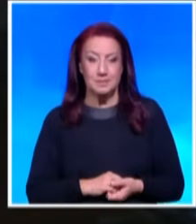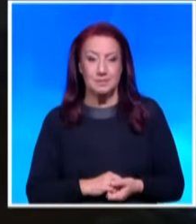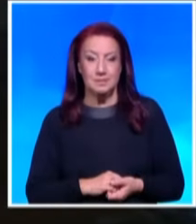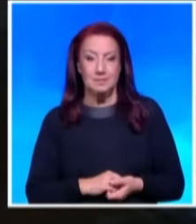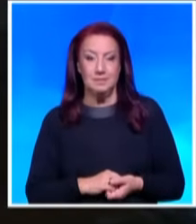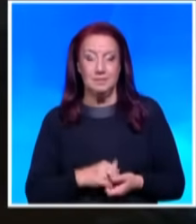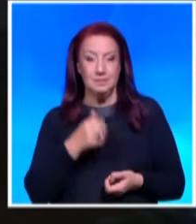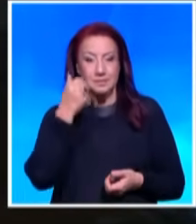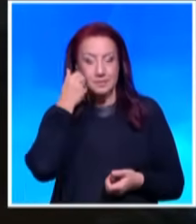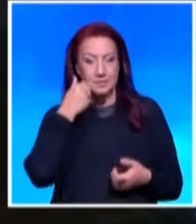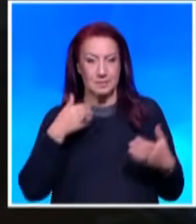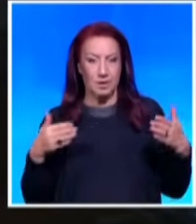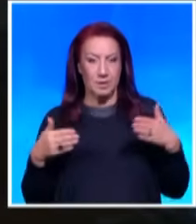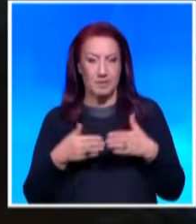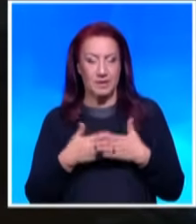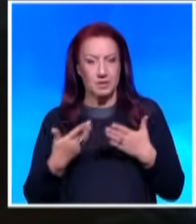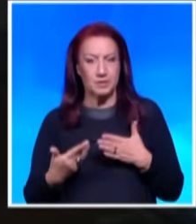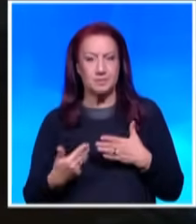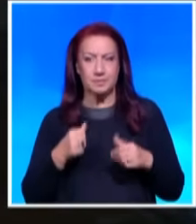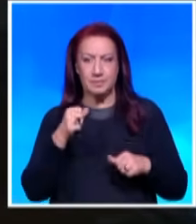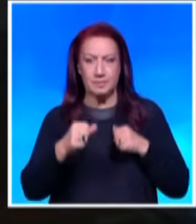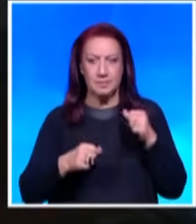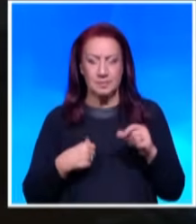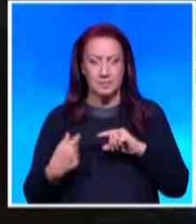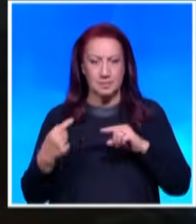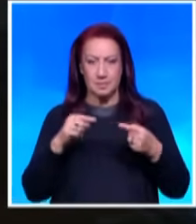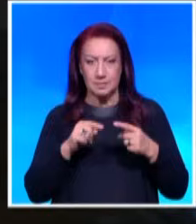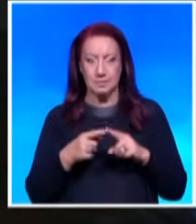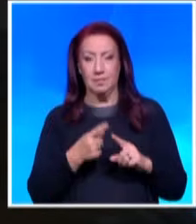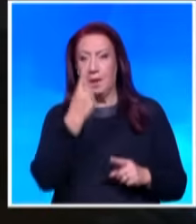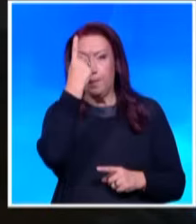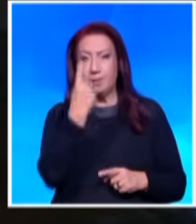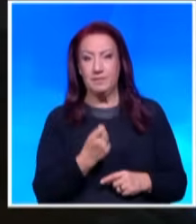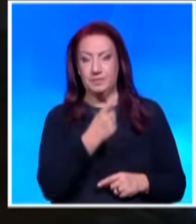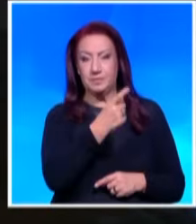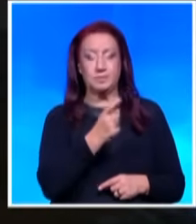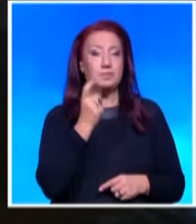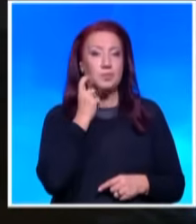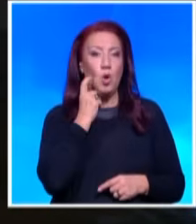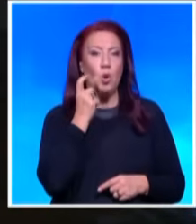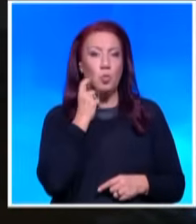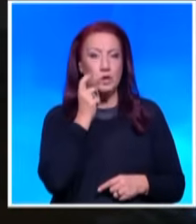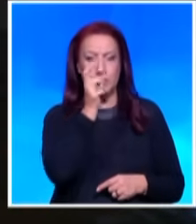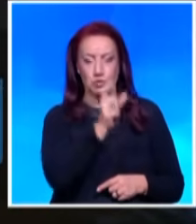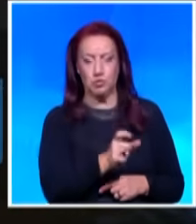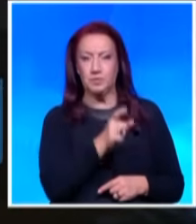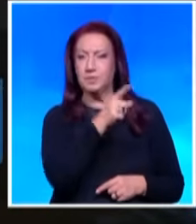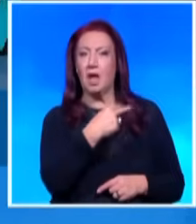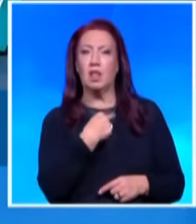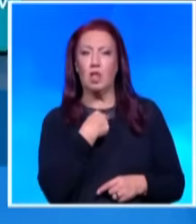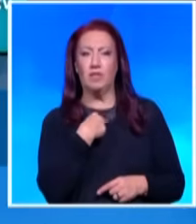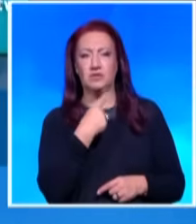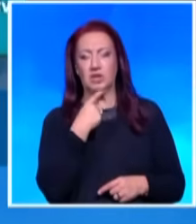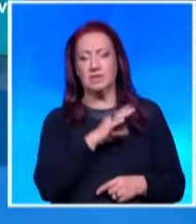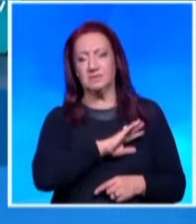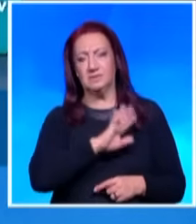Добър вечер. Всъщност напрежението наистина започна от изказване на лидера на ГЕРБ Бойко Борисов, който в Ловеч обяви, цитирам, че за него сглобката